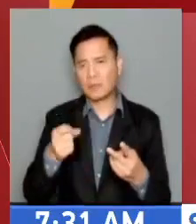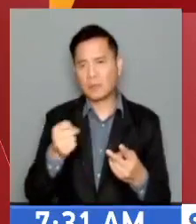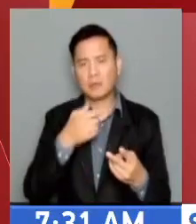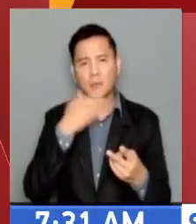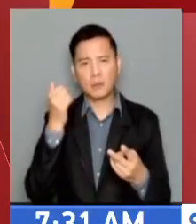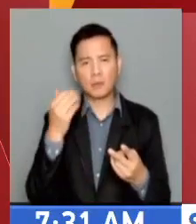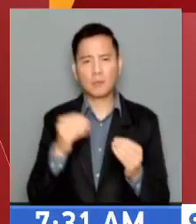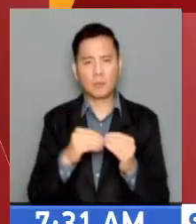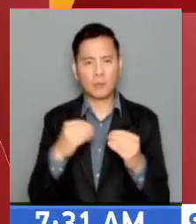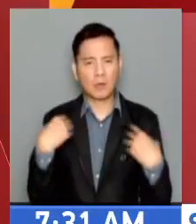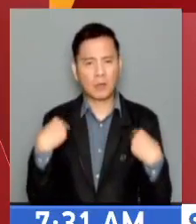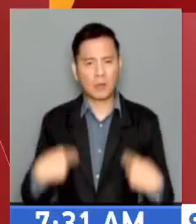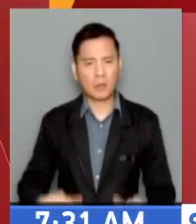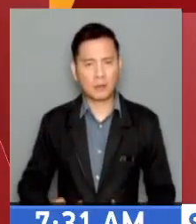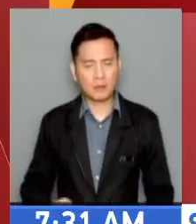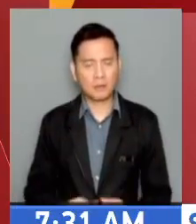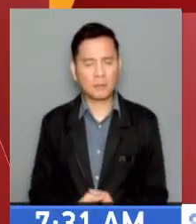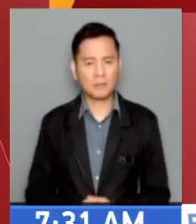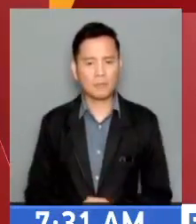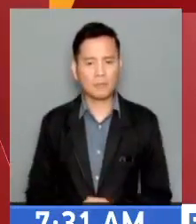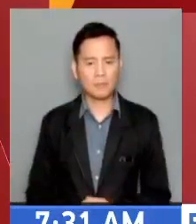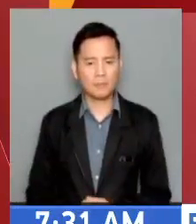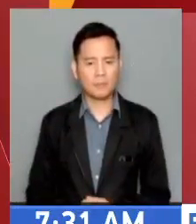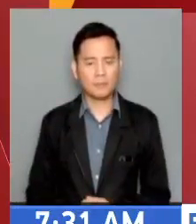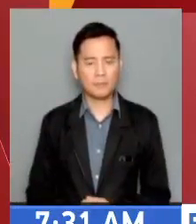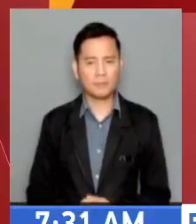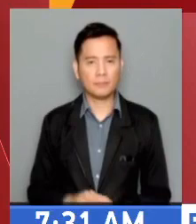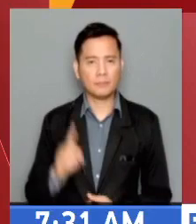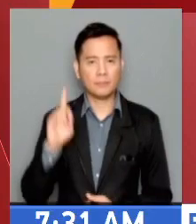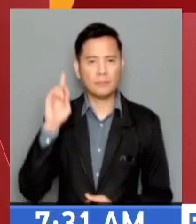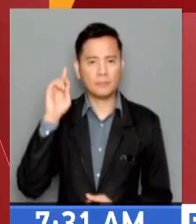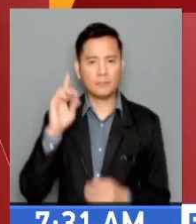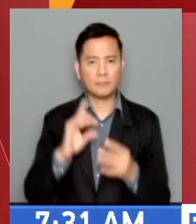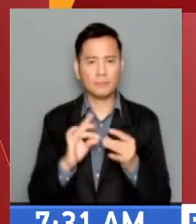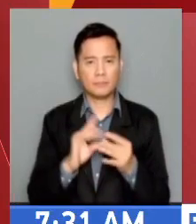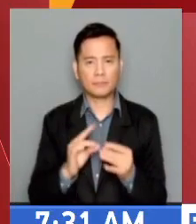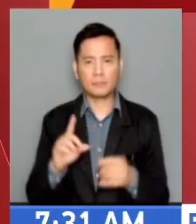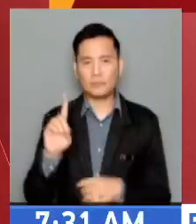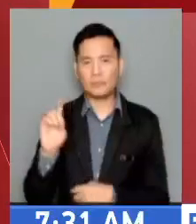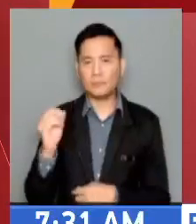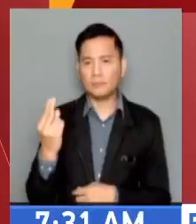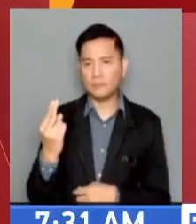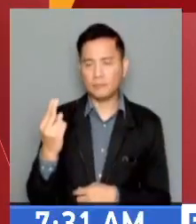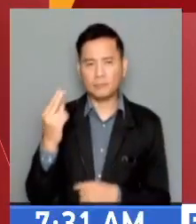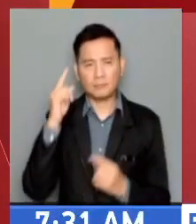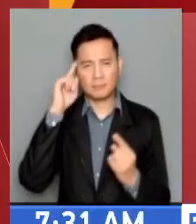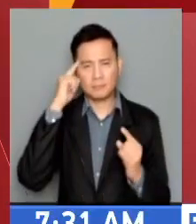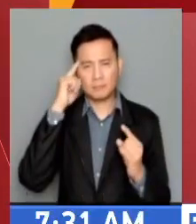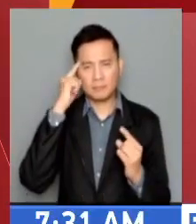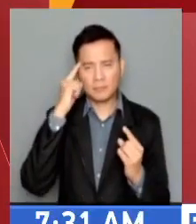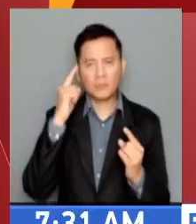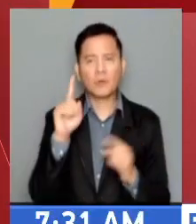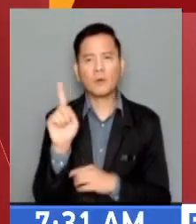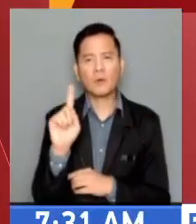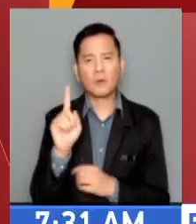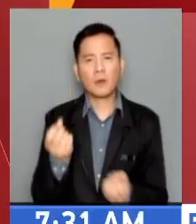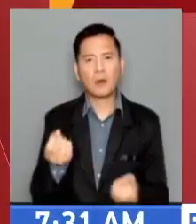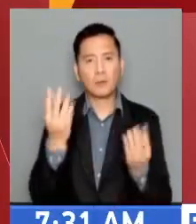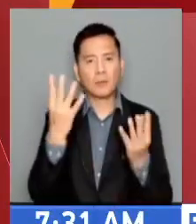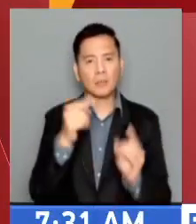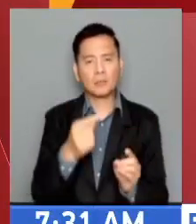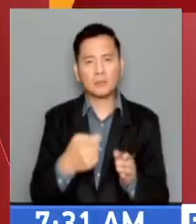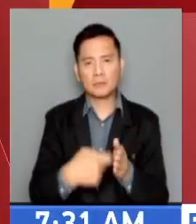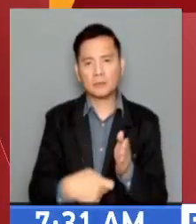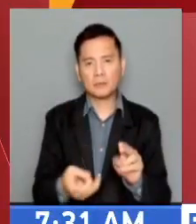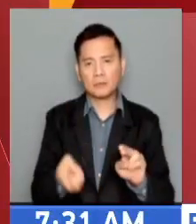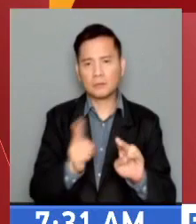Samantala, Igan, sabi pa ng Department of Health, pinag-iisipan pa kung magkano yung dagdag na buwis na ipapataw doon sa mga junk foods at sa mga sweetened